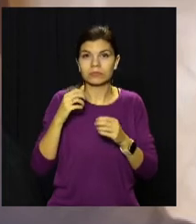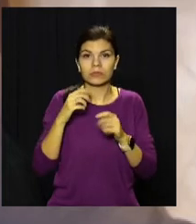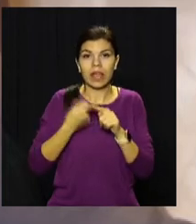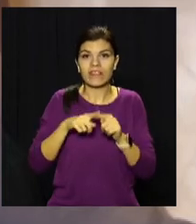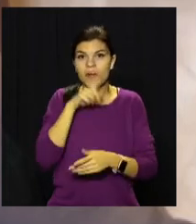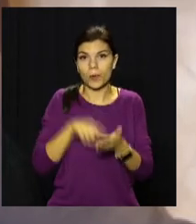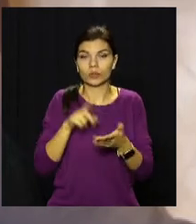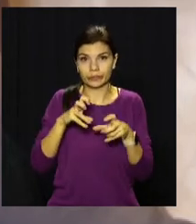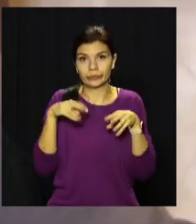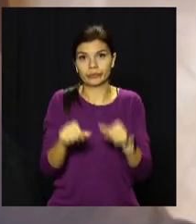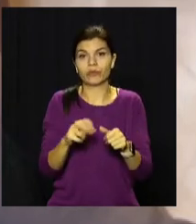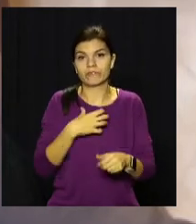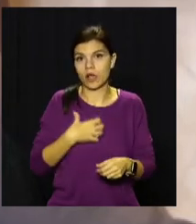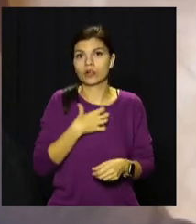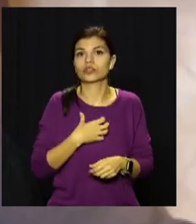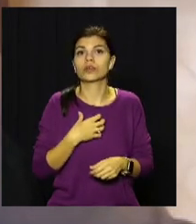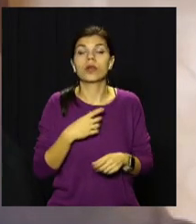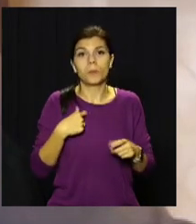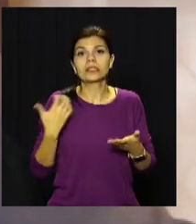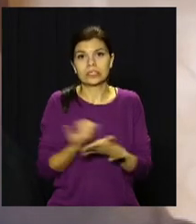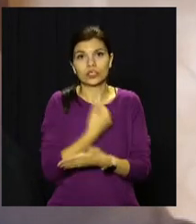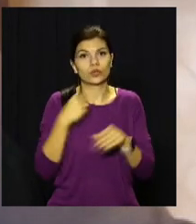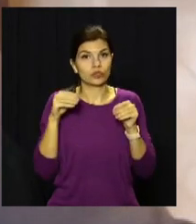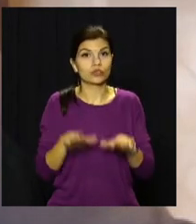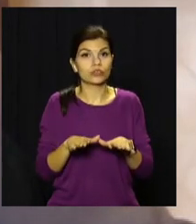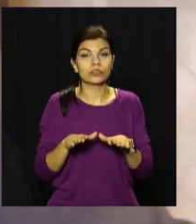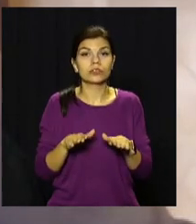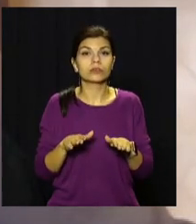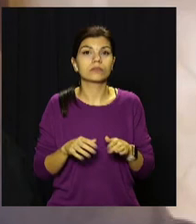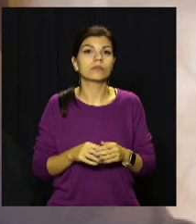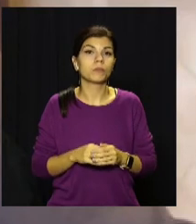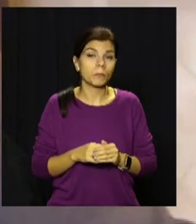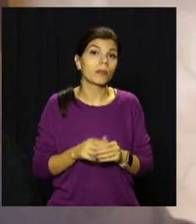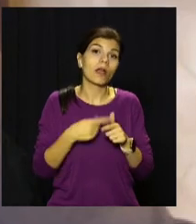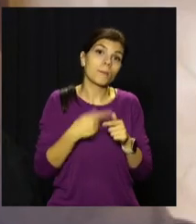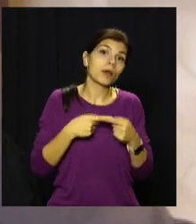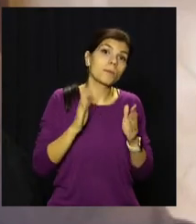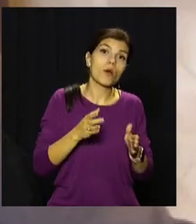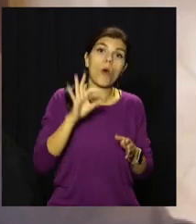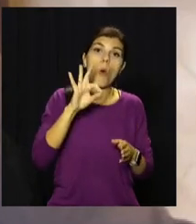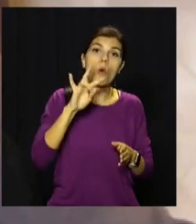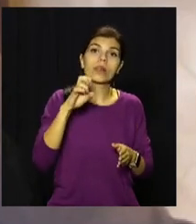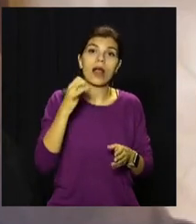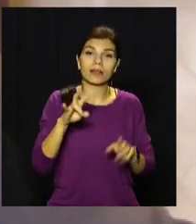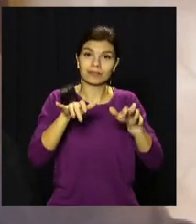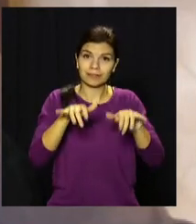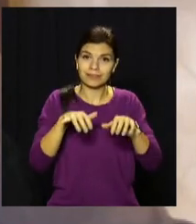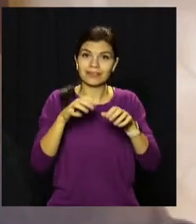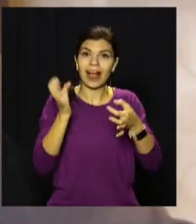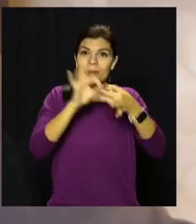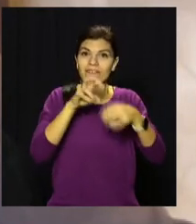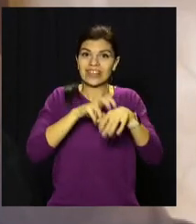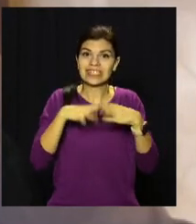питання, і я впевнений, що ми знайдемо рішення. Або це буде онлайн-декларація, або